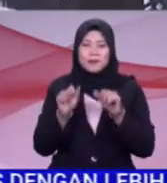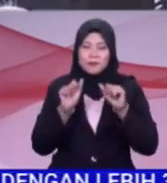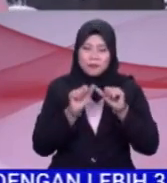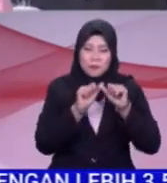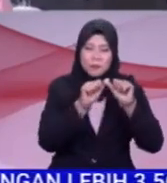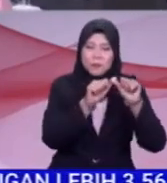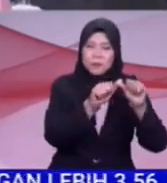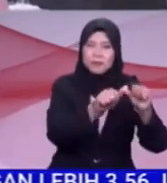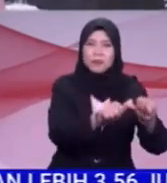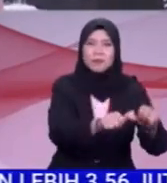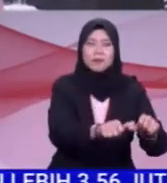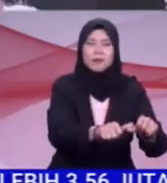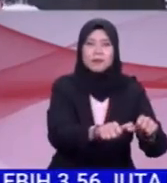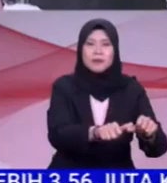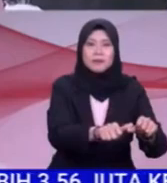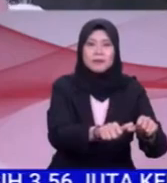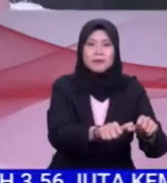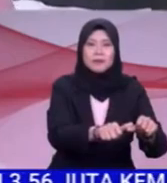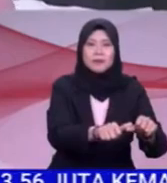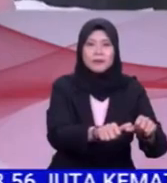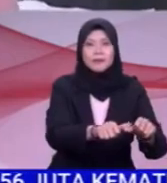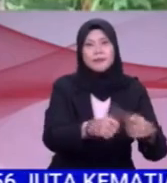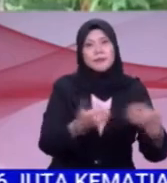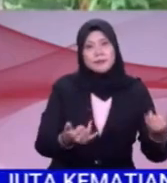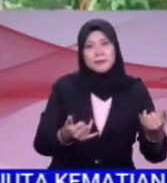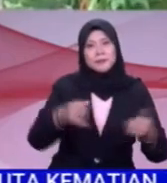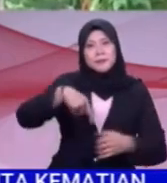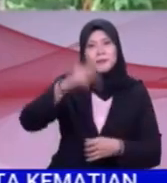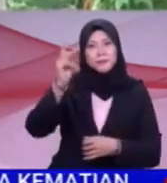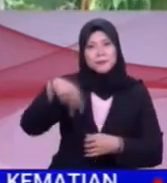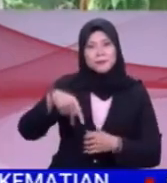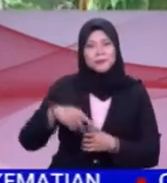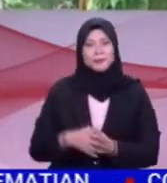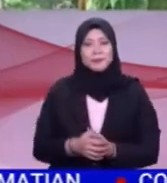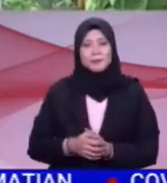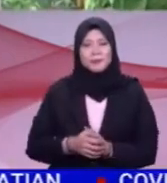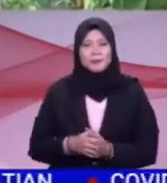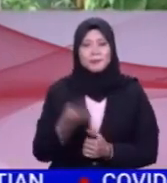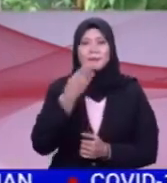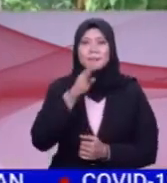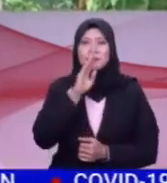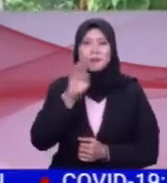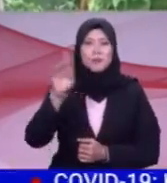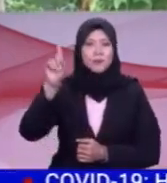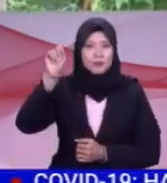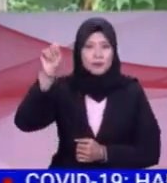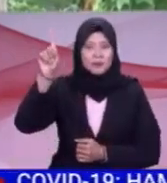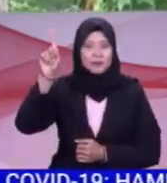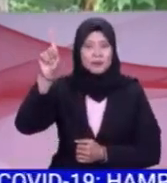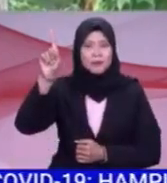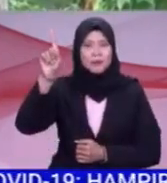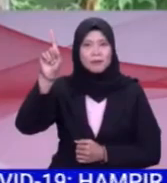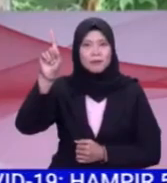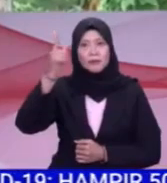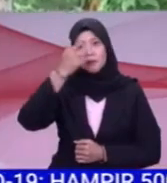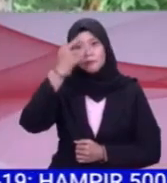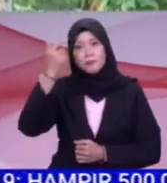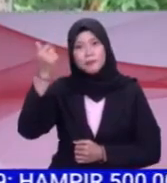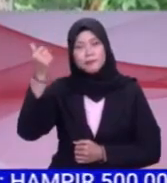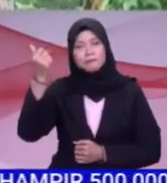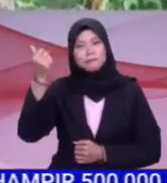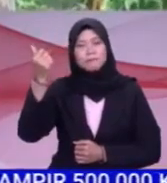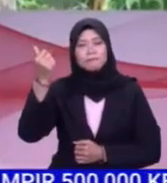meneruskan dalam masa PKP ini. Alhamdulillah, bersyukur kepada Allah SWT, dekat di